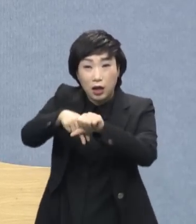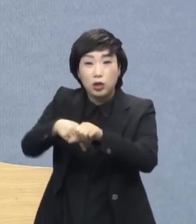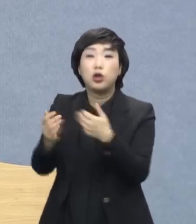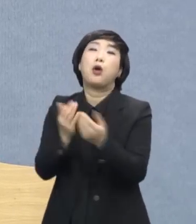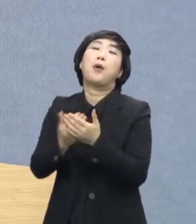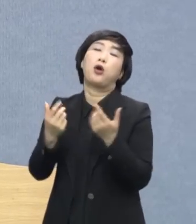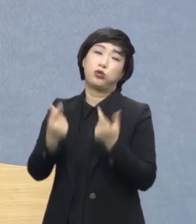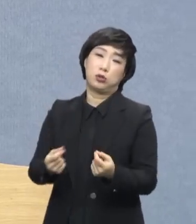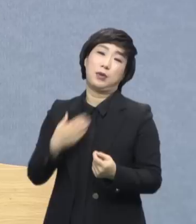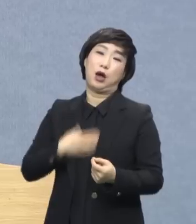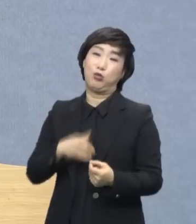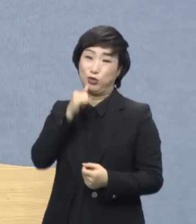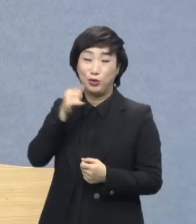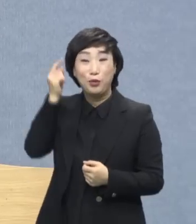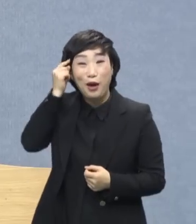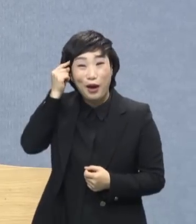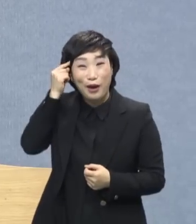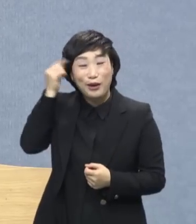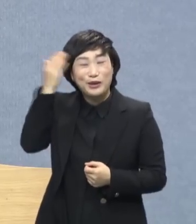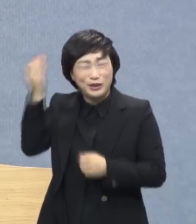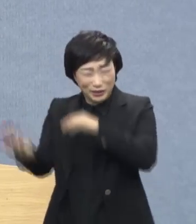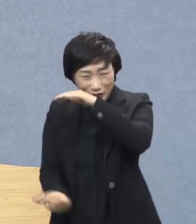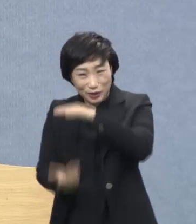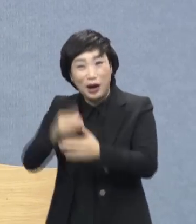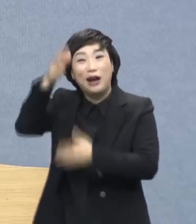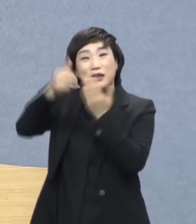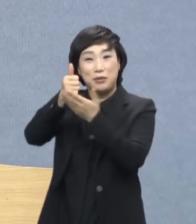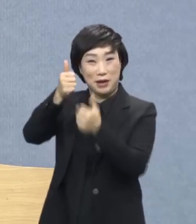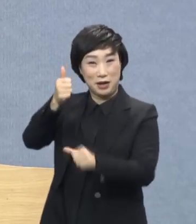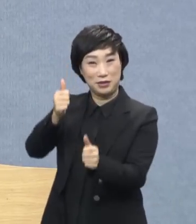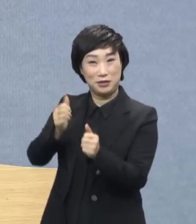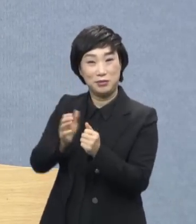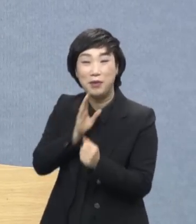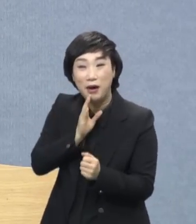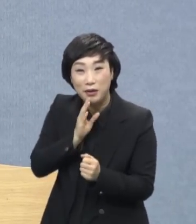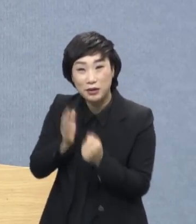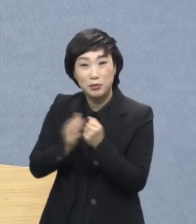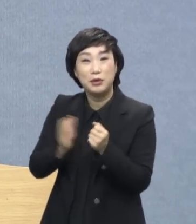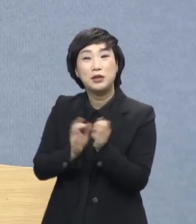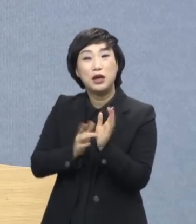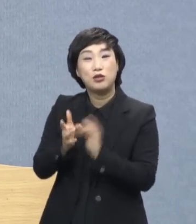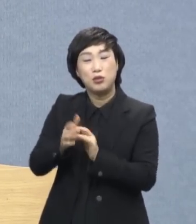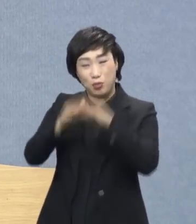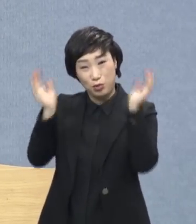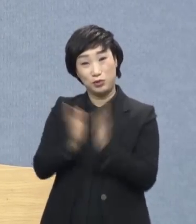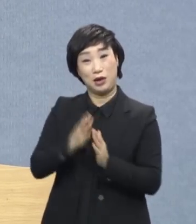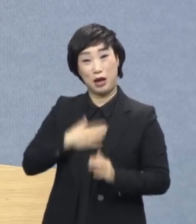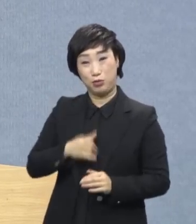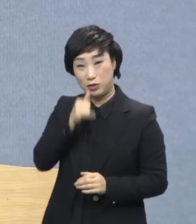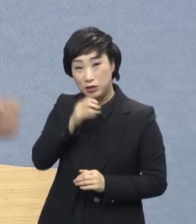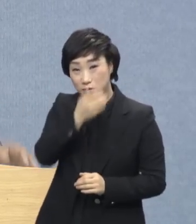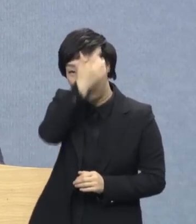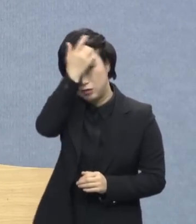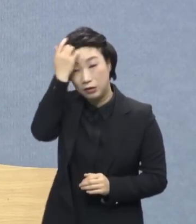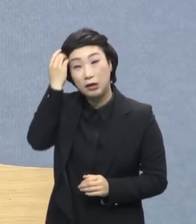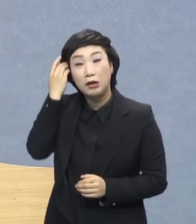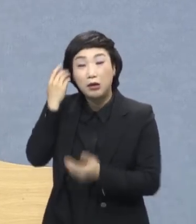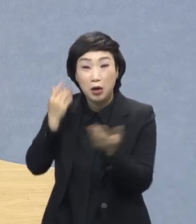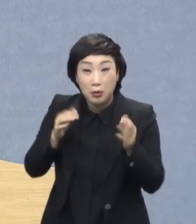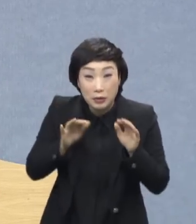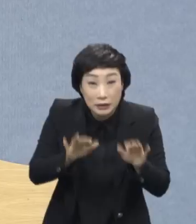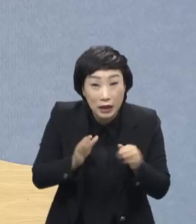왜? 전지하신 하나님이기 때문에. 지금 경험한 것처럼 안다 이 말이오.